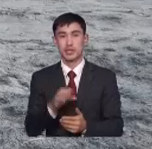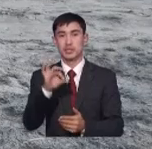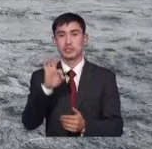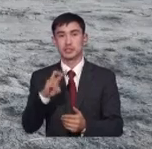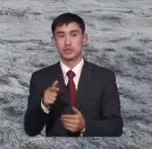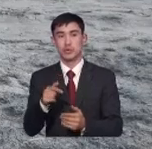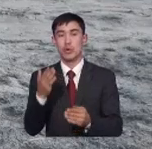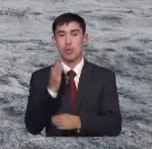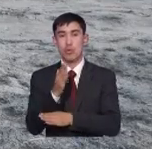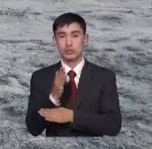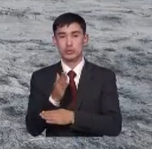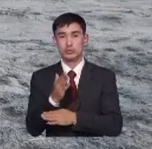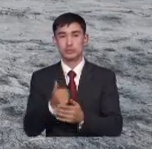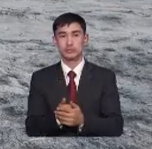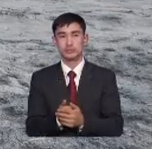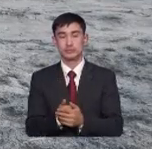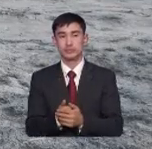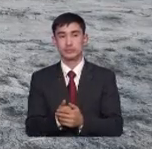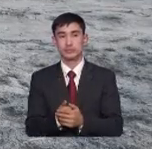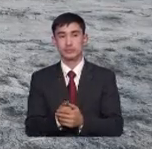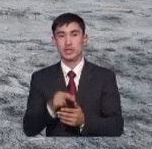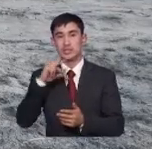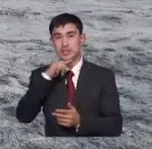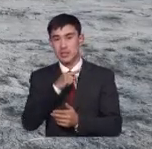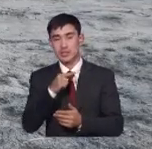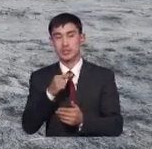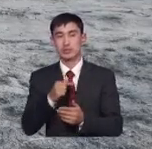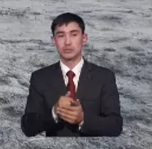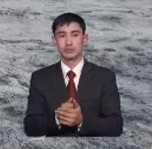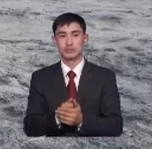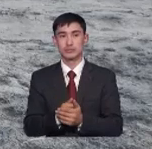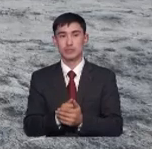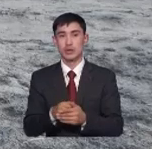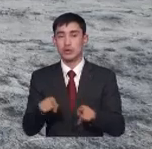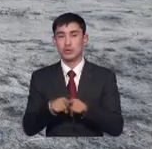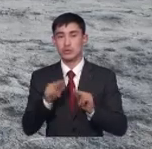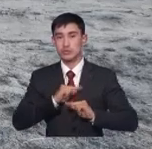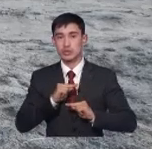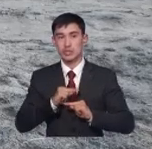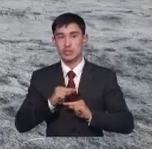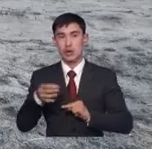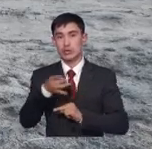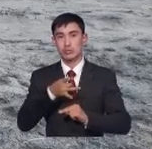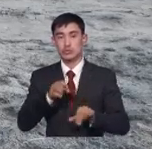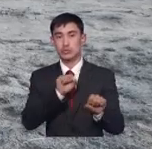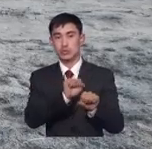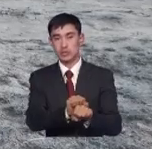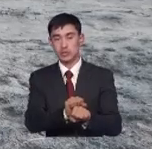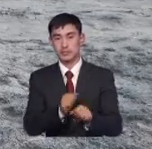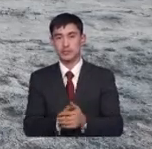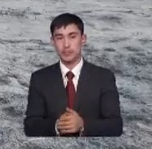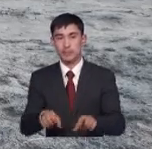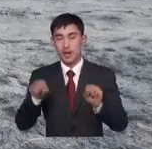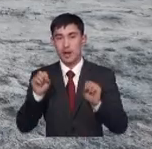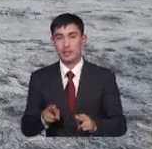сексеуіл отын жаңағындай зиян келтіру, залал келтіру ондай жұмыстар жалпы аудан бойынша тоқтатылған. Енді